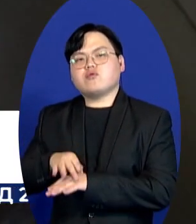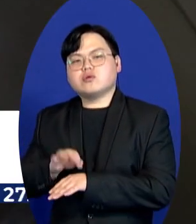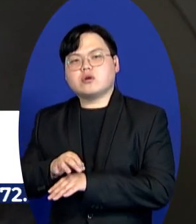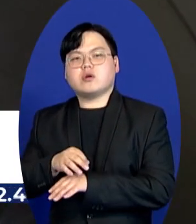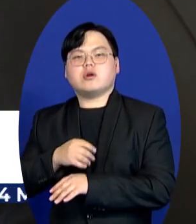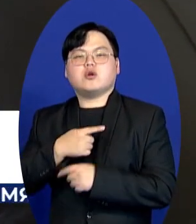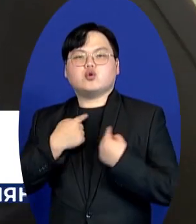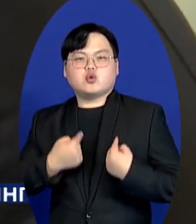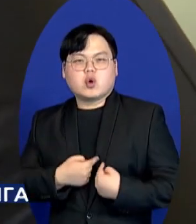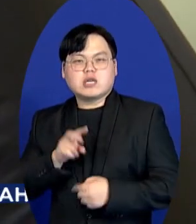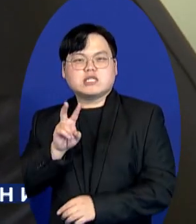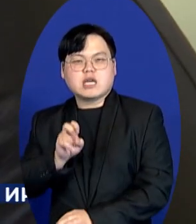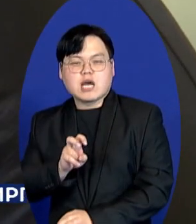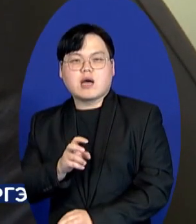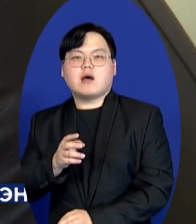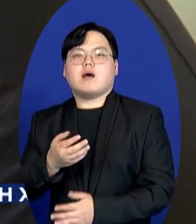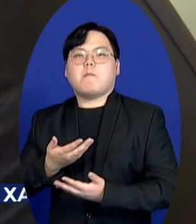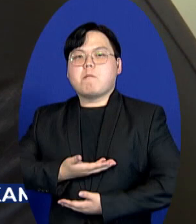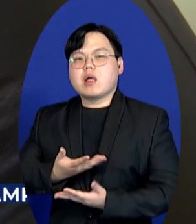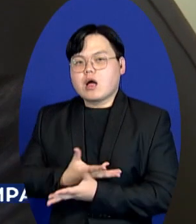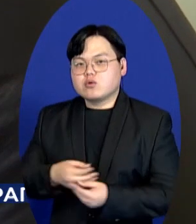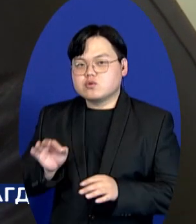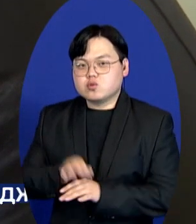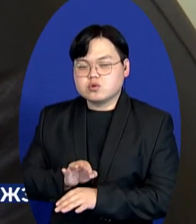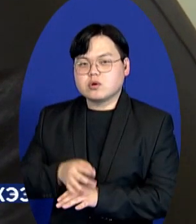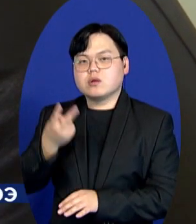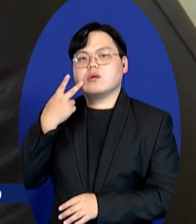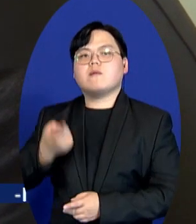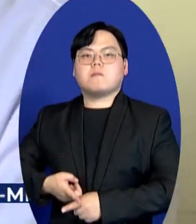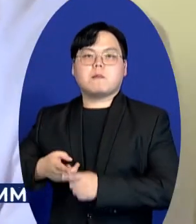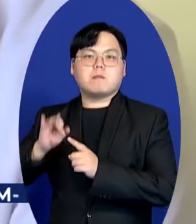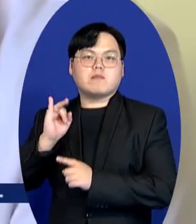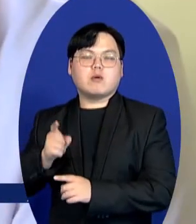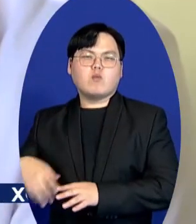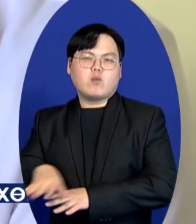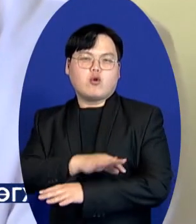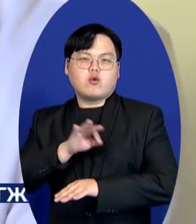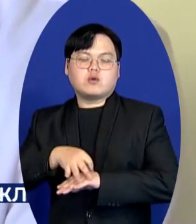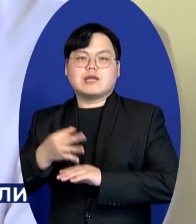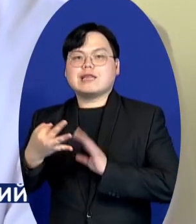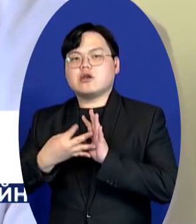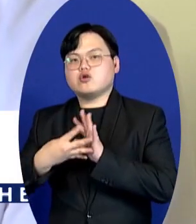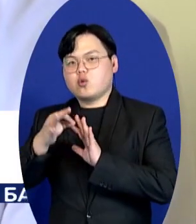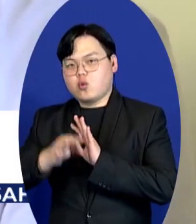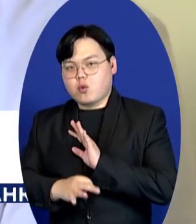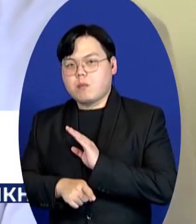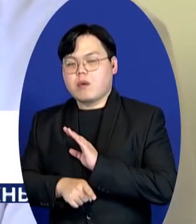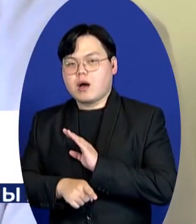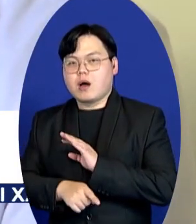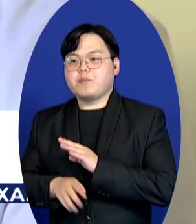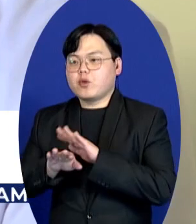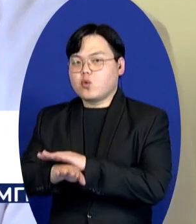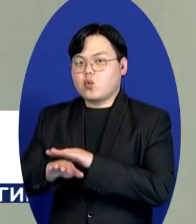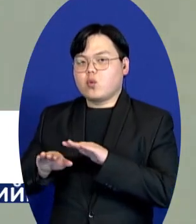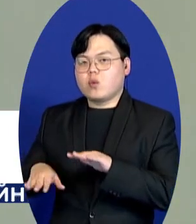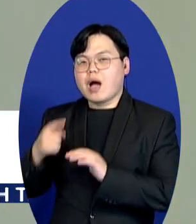шээс бэлгийн зам, амьсгалын тогтолцооны өвчлөлүүд бүртгэгдсэн нь тэргүүлэх шалтгаан болж нийт өвчллийн 89% эзэлж байна. Харин